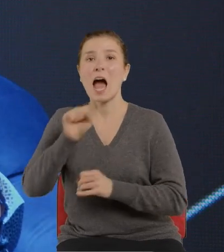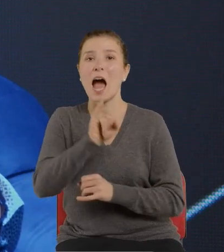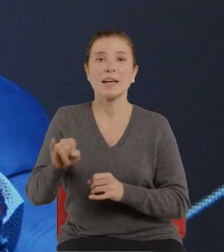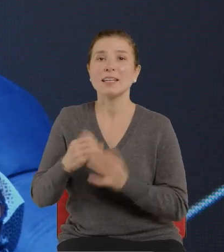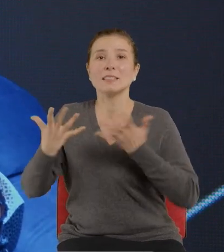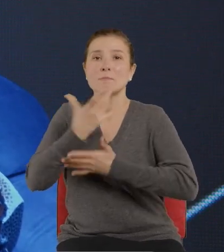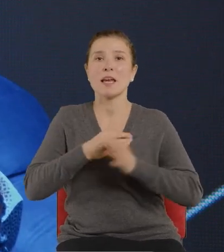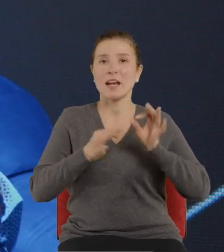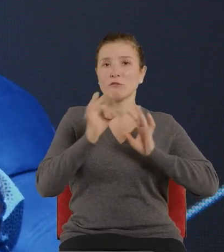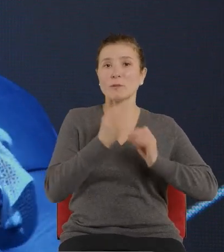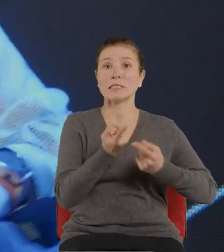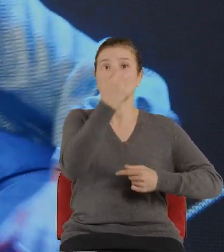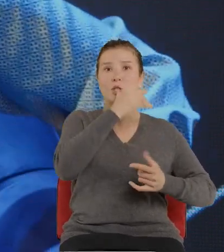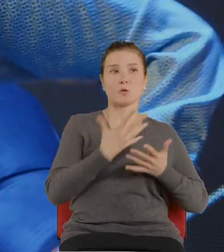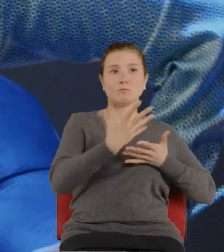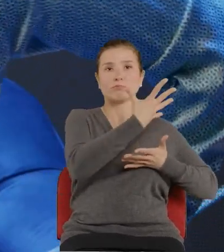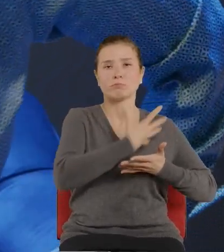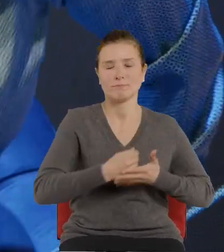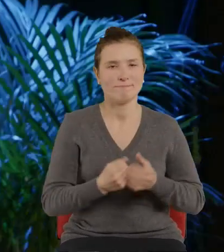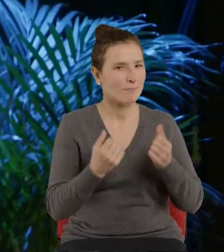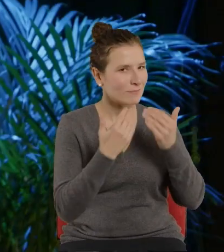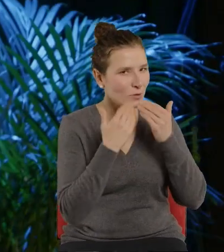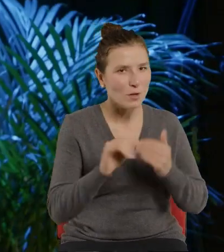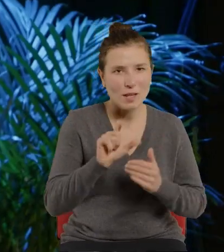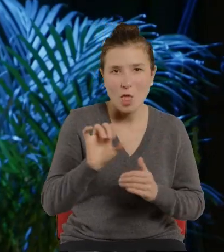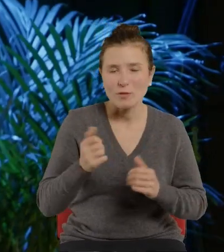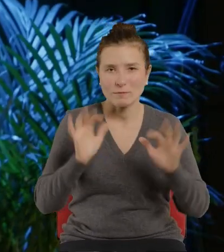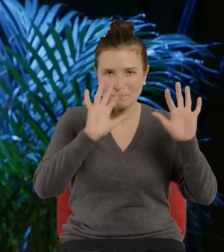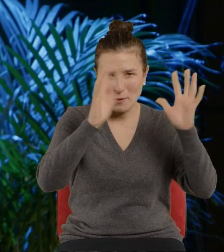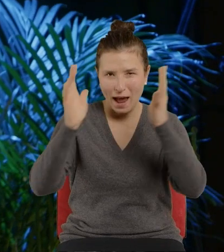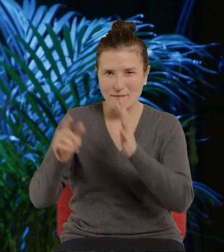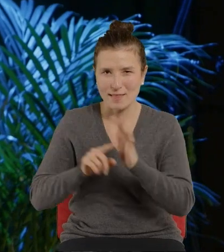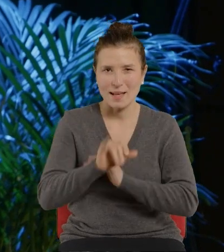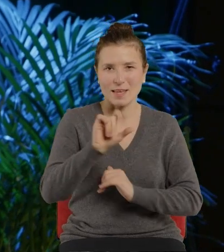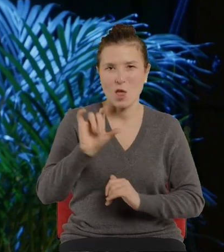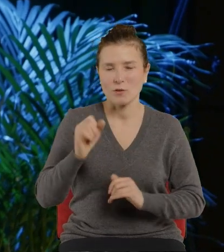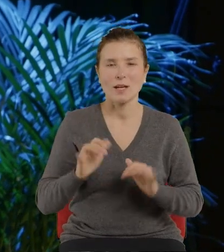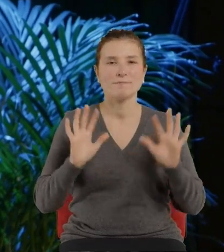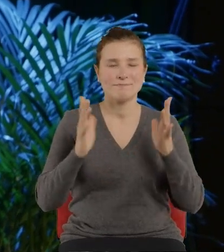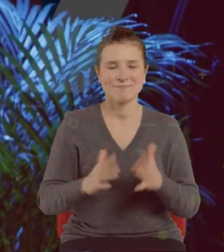szybko. Dziękuję Tobie, Ilona. Jeszcze raz proszę, dzięki. Gorące brawa dla Ilony. Dzięki.